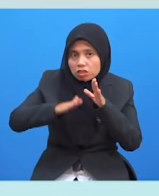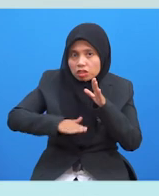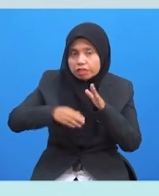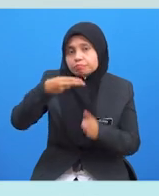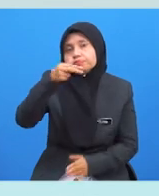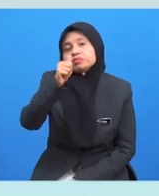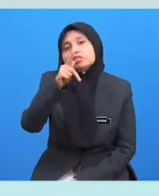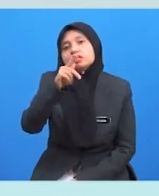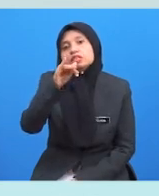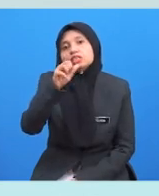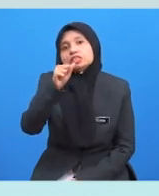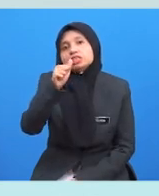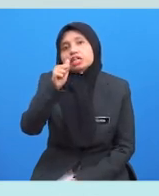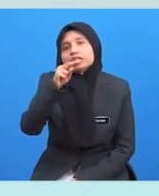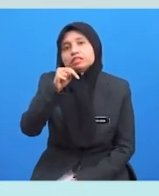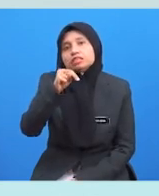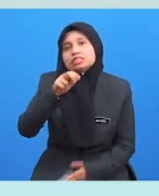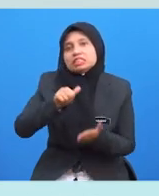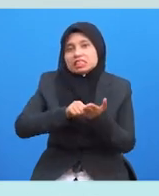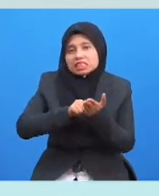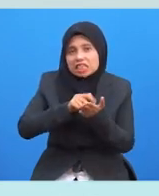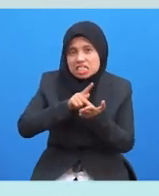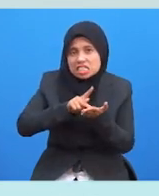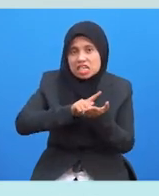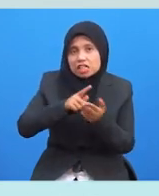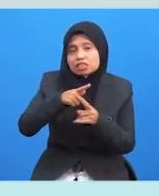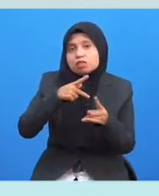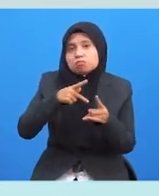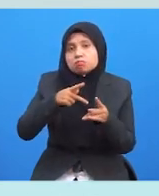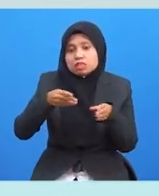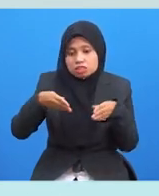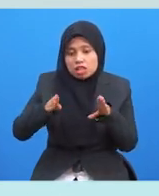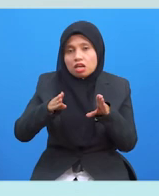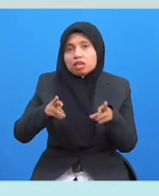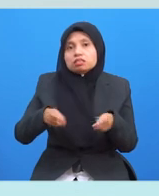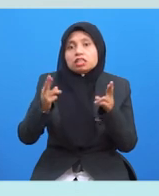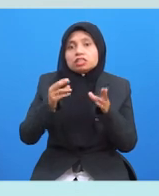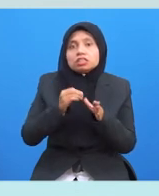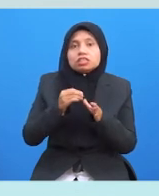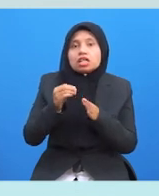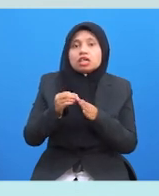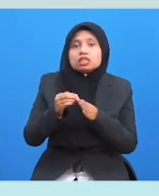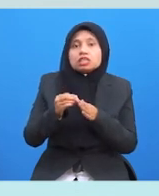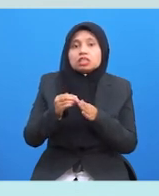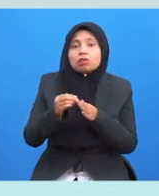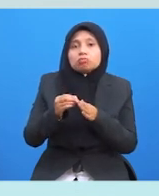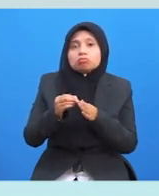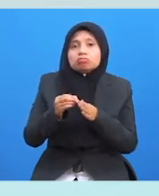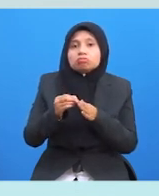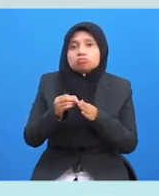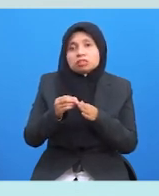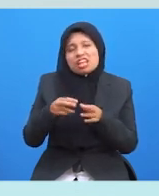mengurangkan hakisan kesan daripada pembinaan jalan raya atau lebuh